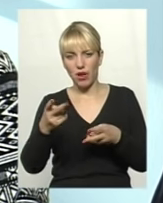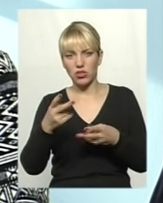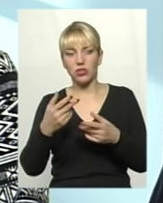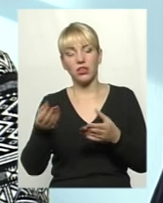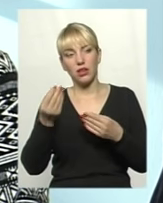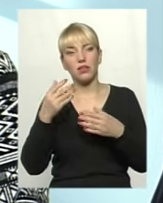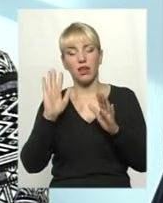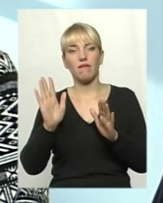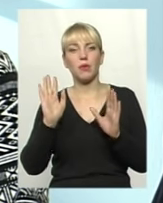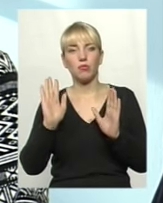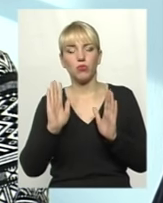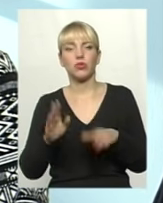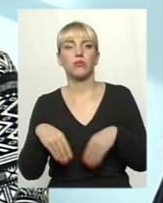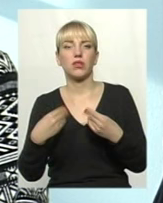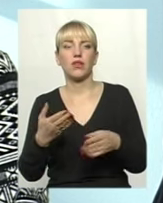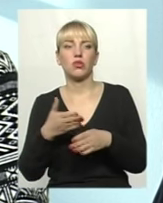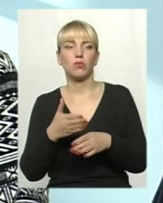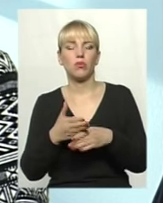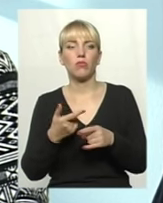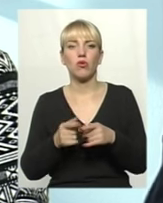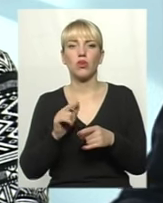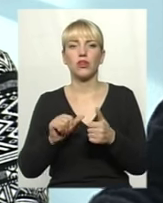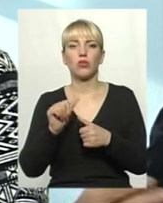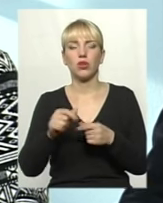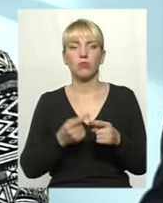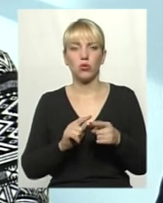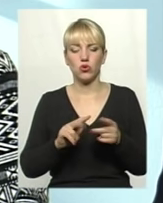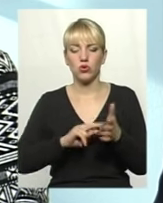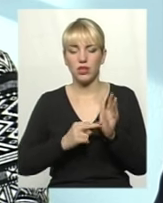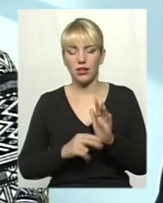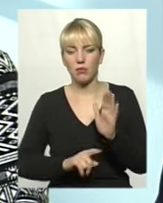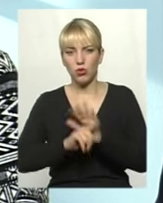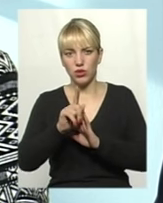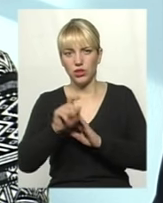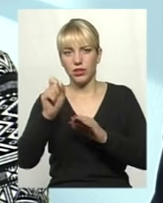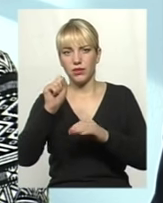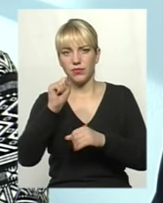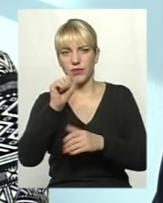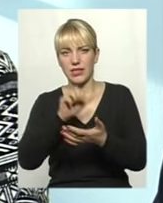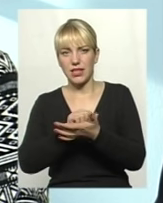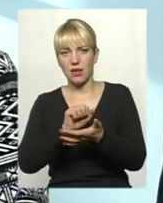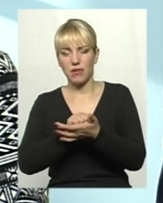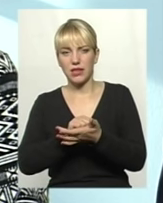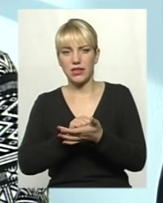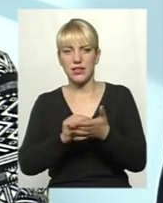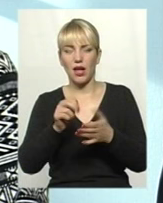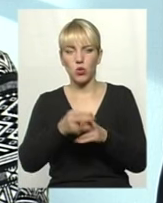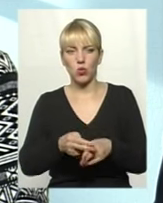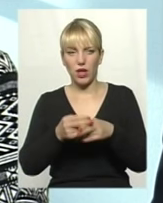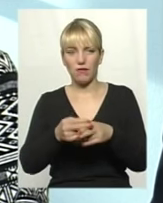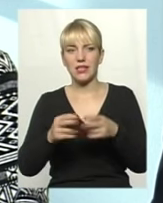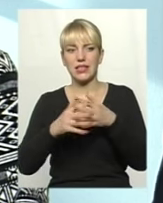допомогу. Крім того, я знаю, що стратегію почали займатися стратегією Дунаєвецька міська